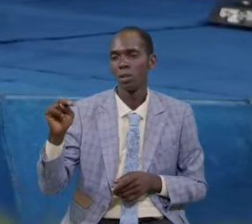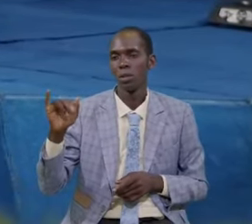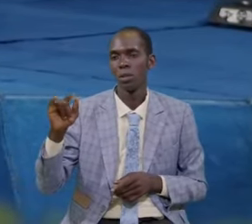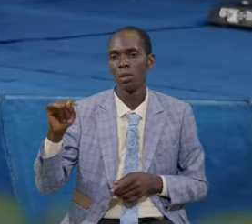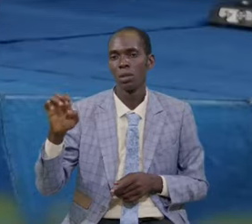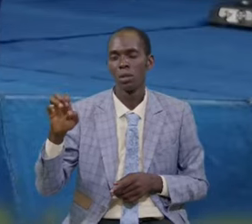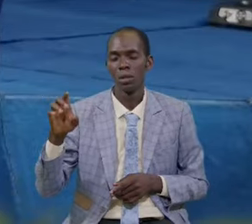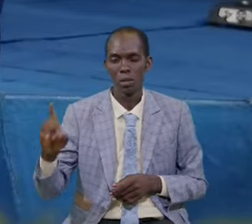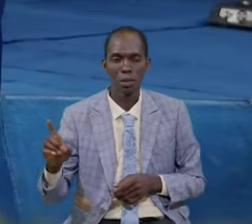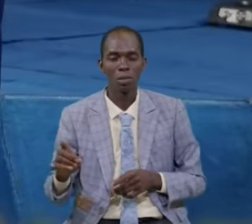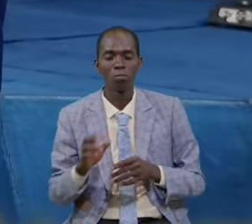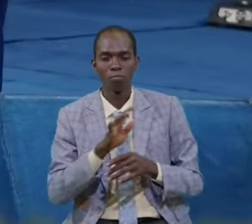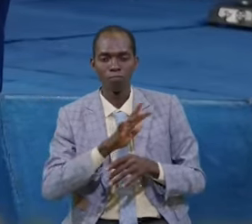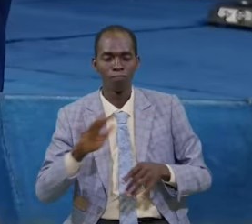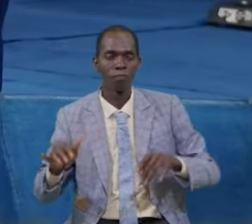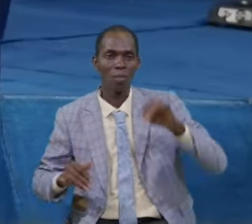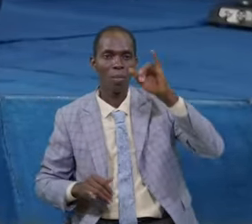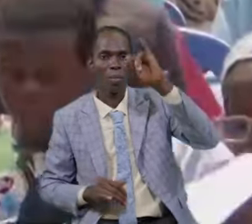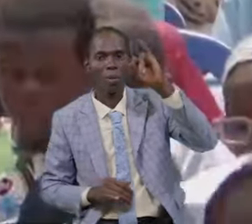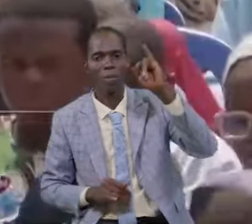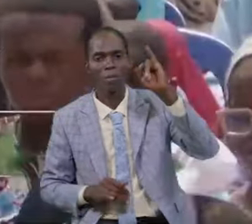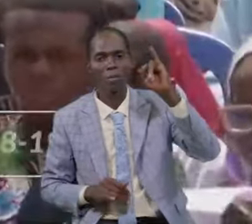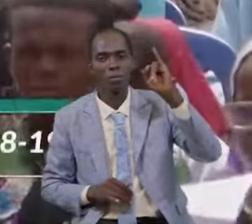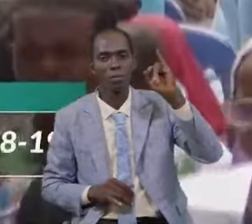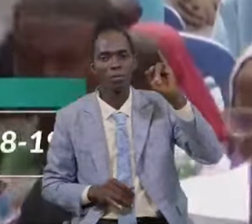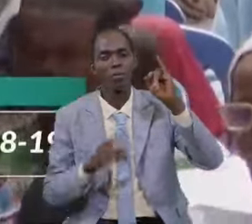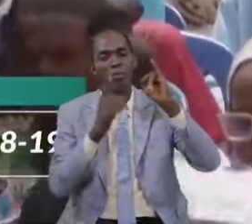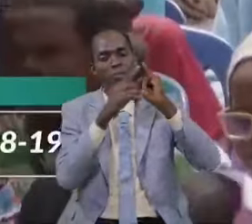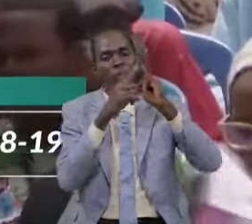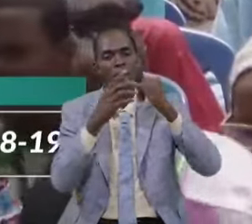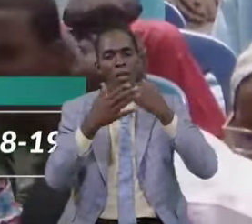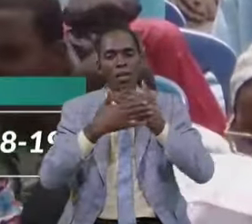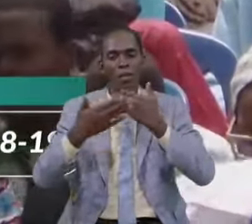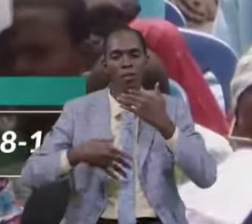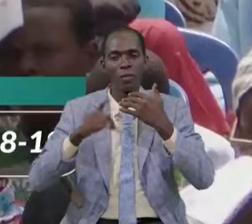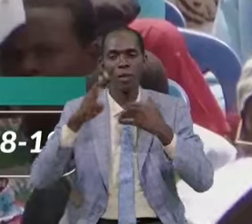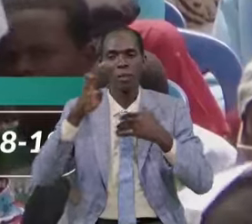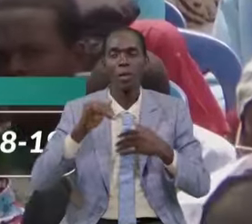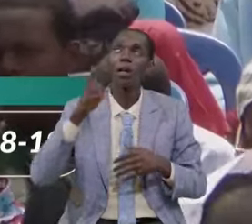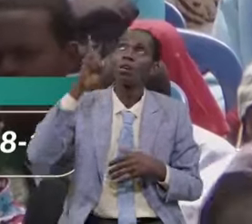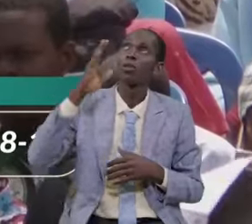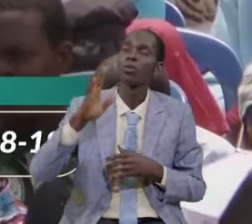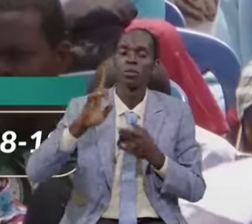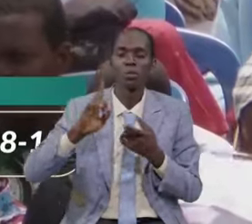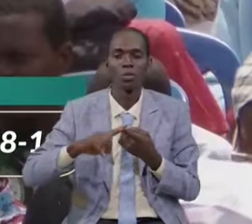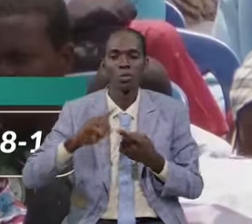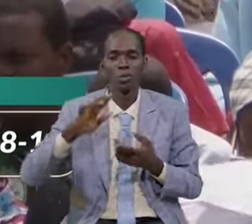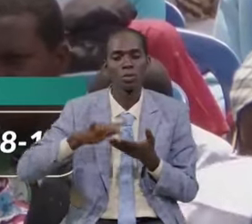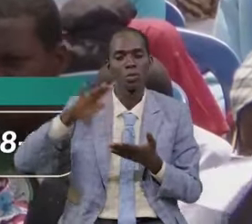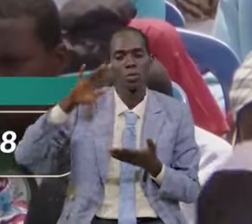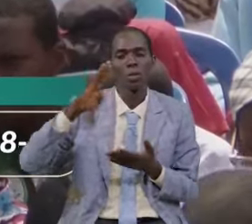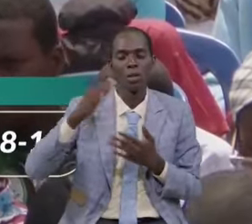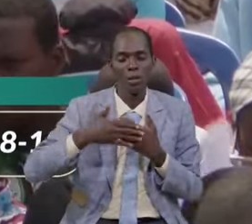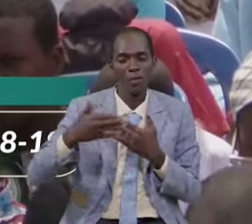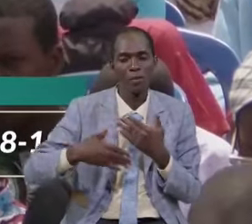ça premièrement. Il y a le I, il y a invité par le Dieu, par invité par Dieu à